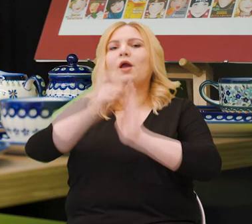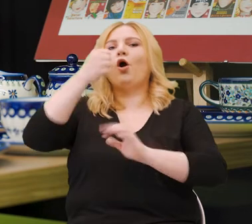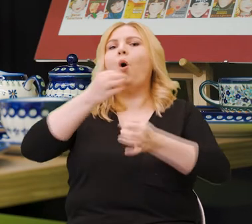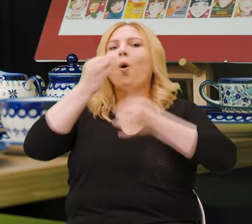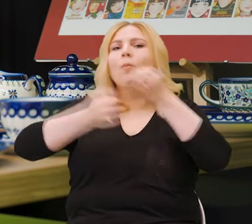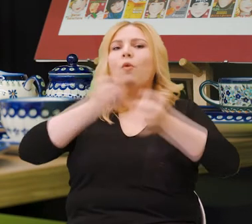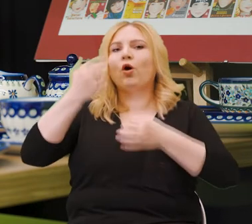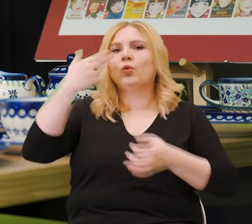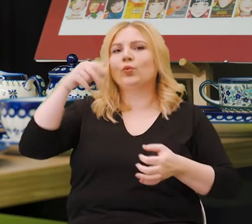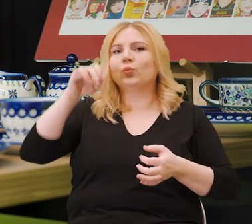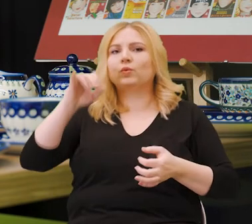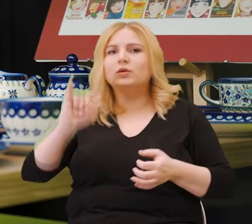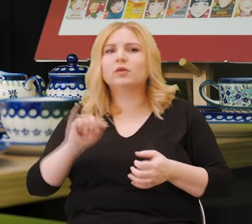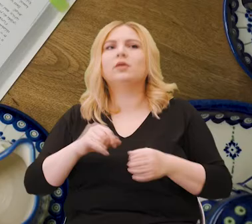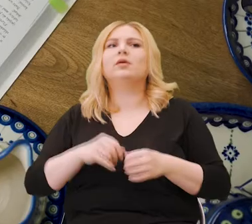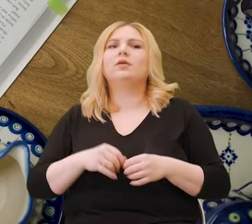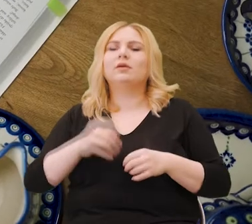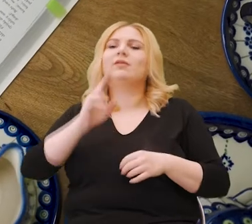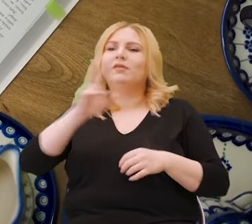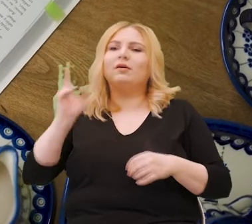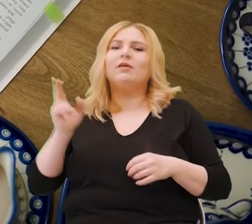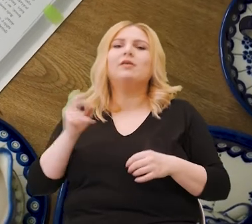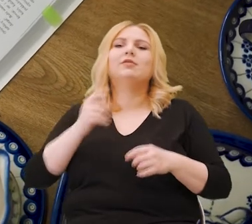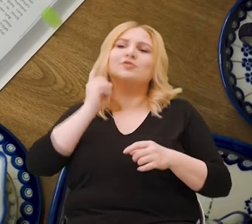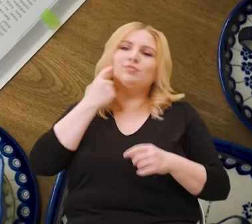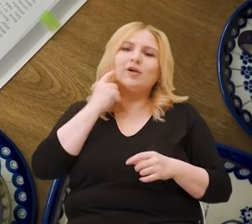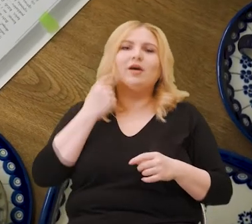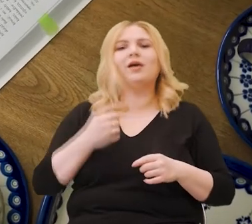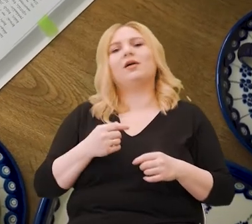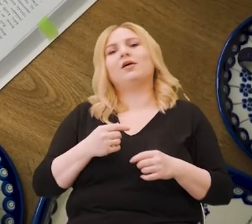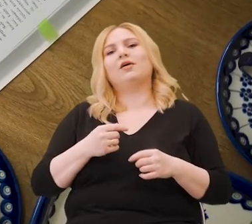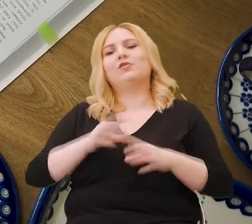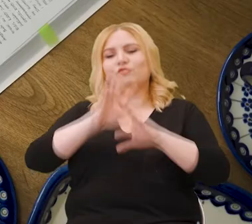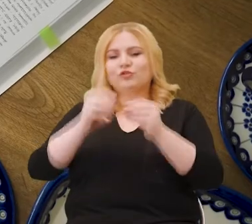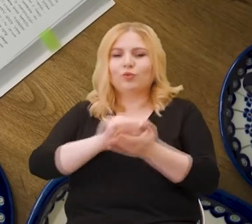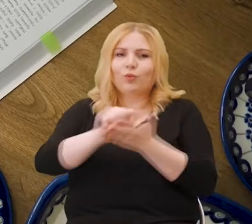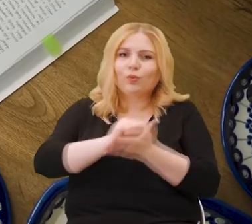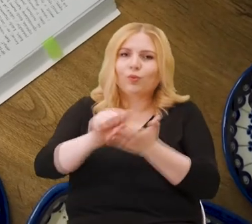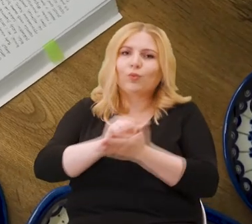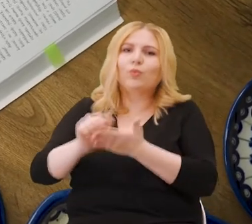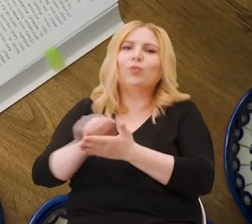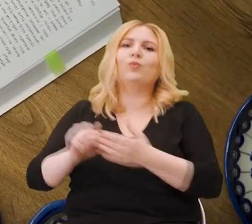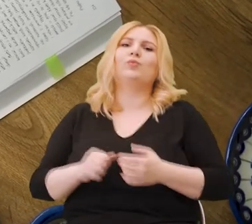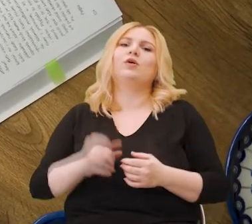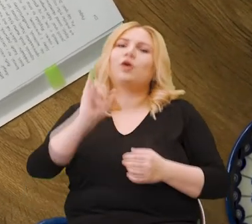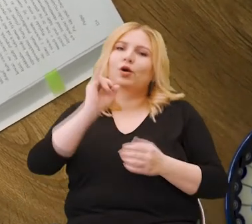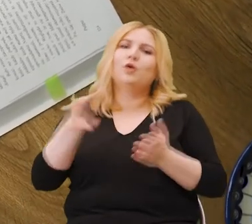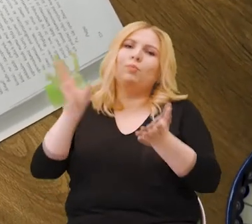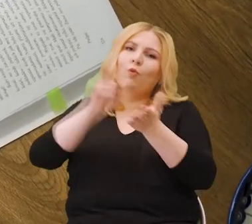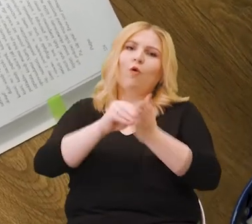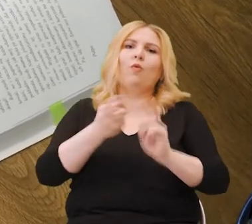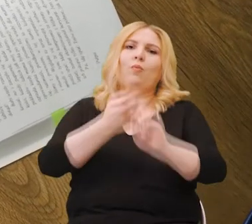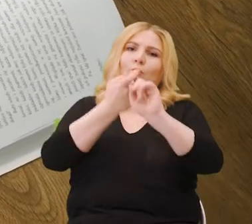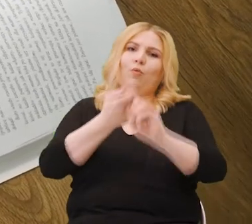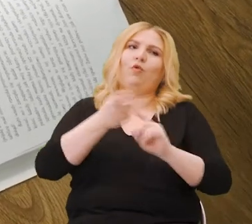Nutrii, pisane ten też wtedy dla mamy. Nawzruszaliśmy się, naśmiali, poodkurzaliśmy to wszystko i